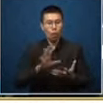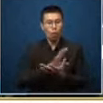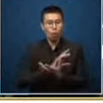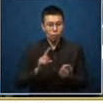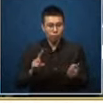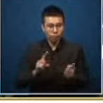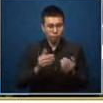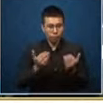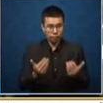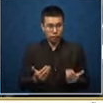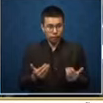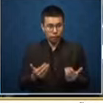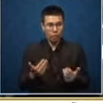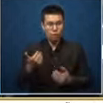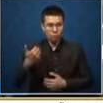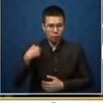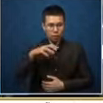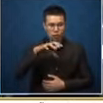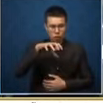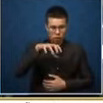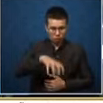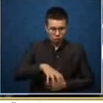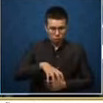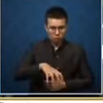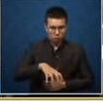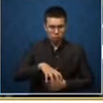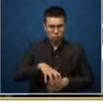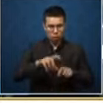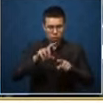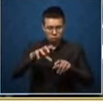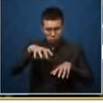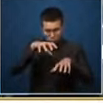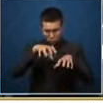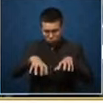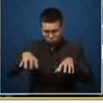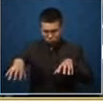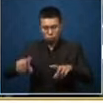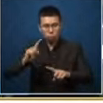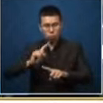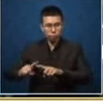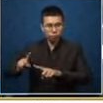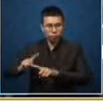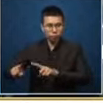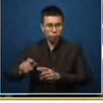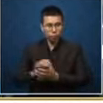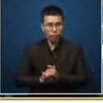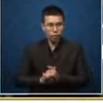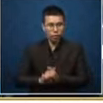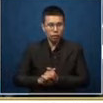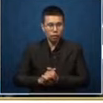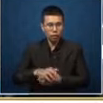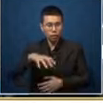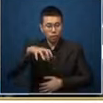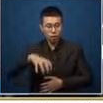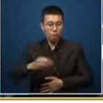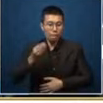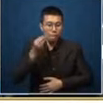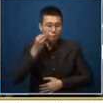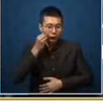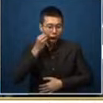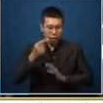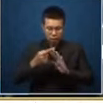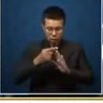นี้เนี่ยหลายๆแห่งใช่ไหมฮะท่านกรรมธิการครับไม่ว่าจะเป็นบ้านเชียงถ้าผมทราบได้นะ